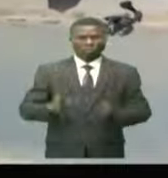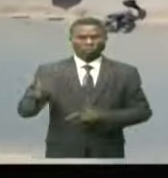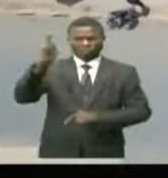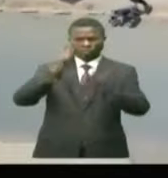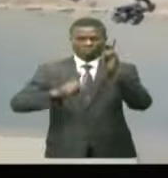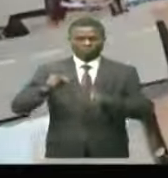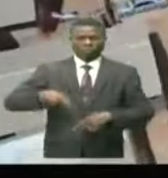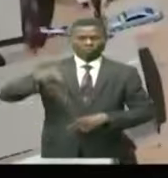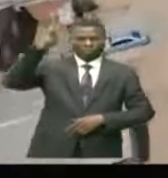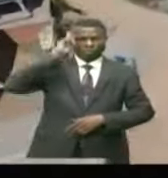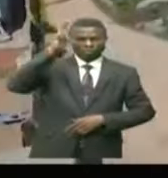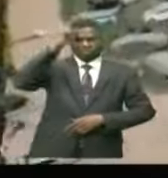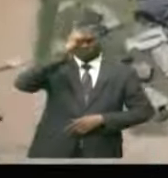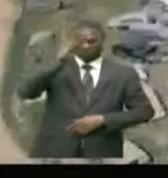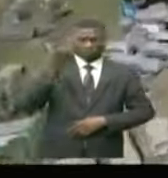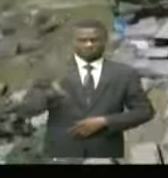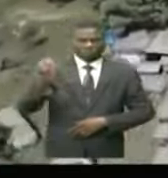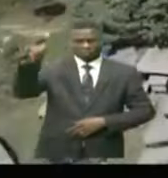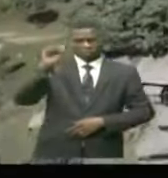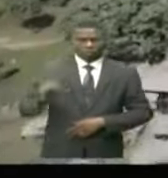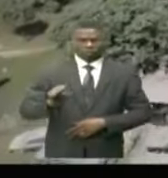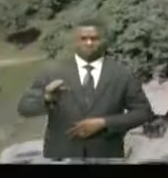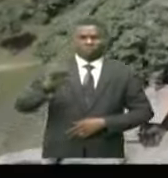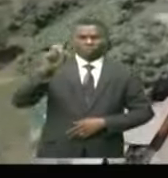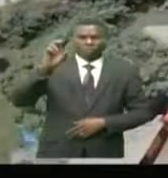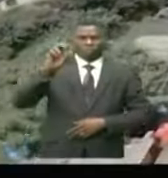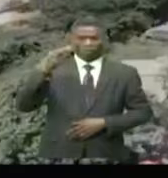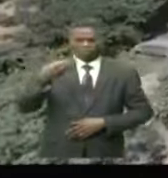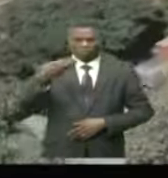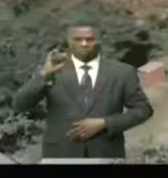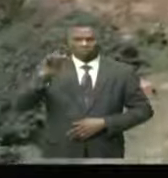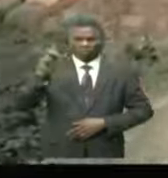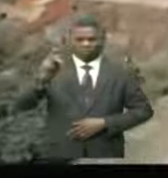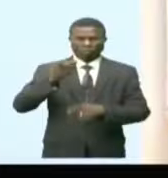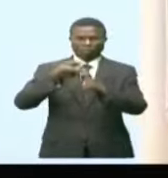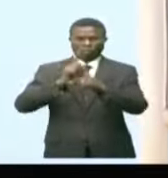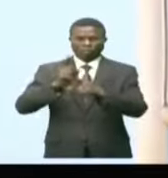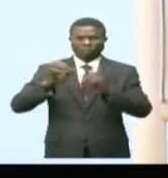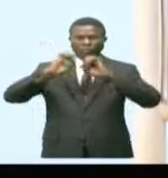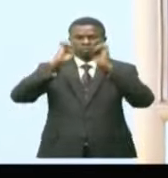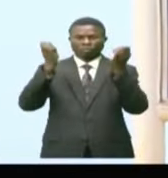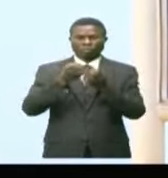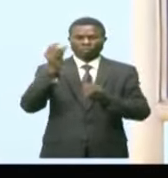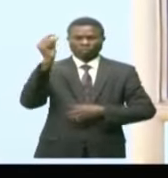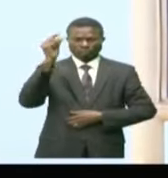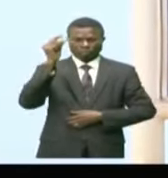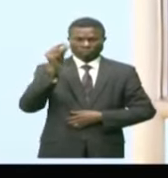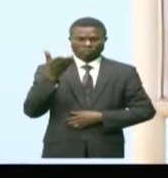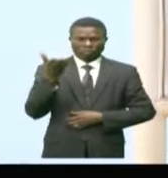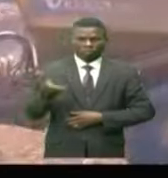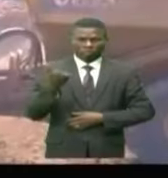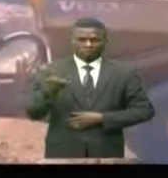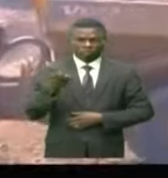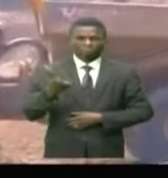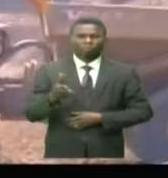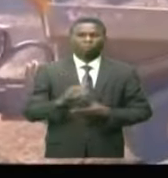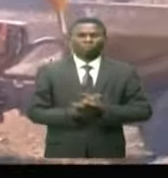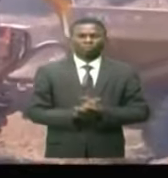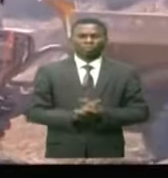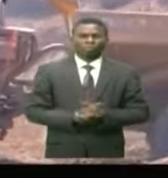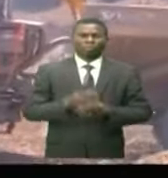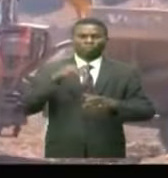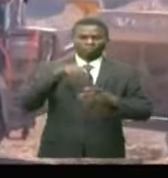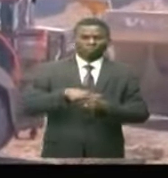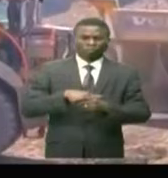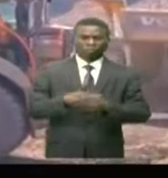population de la commune de Chitouru dans le Haut-Katanga, financée par l'entreprise minière Chitouru Mining Corporation à